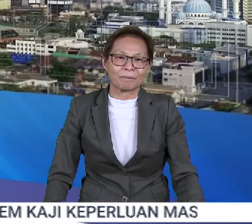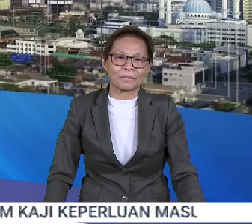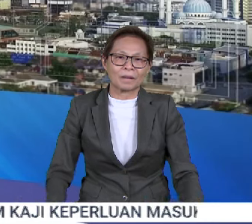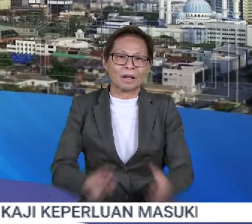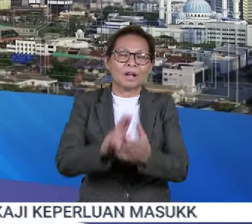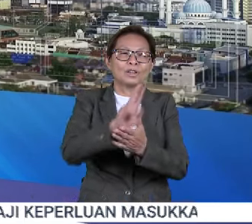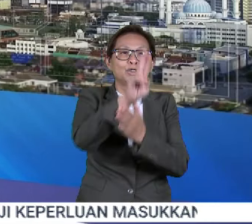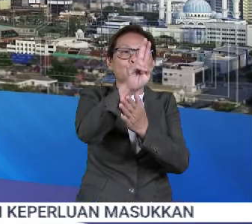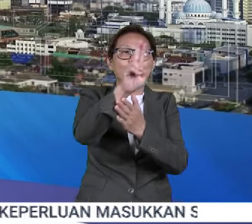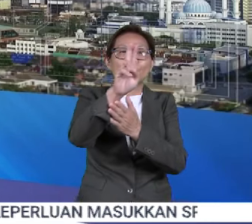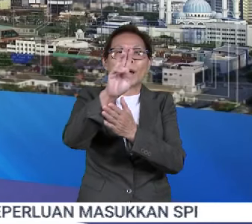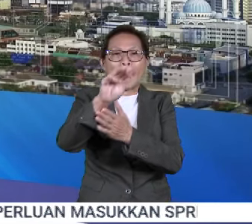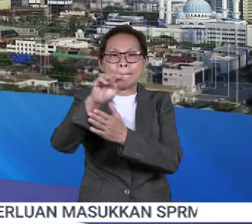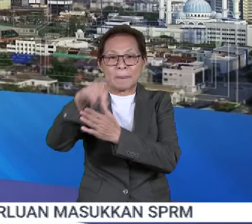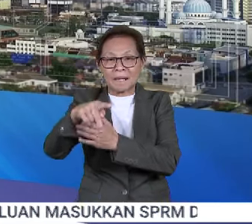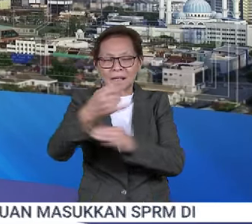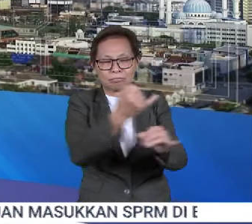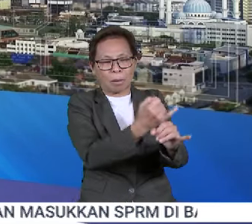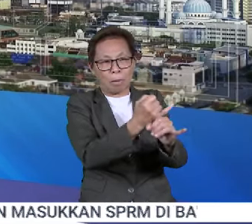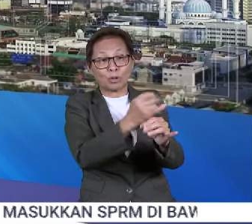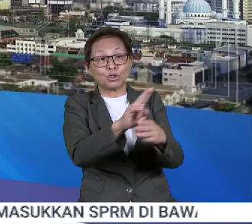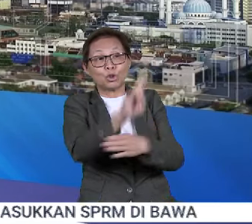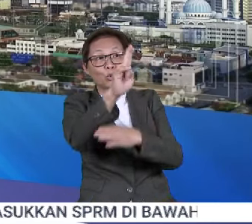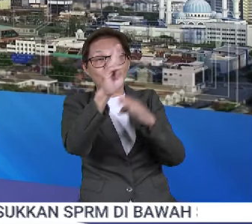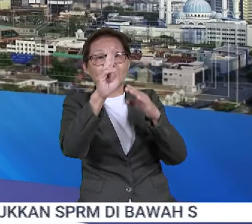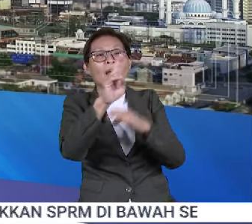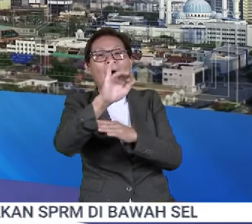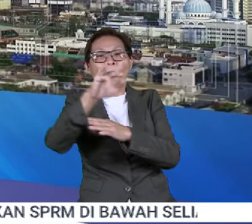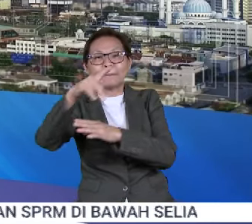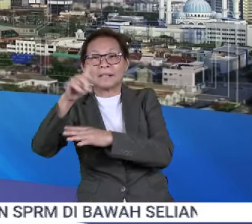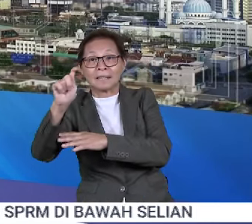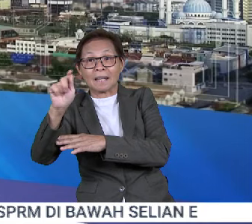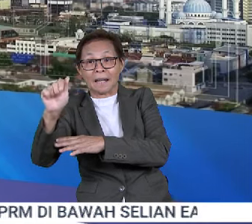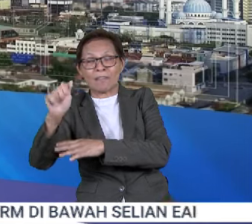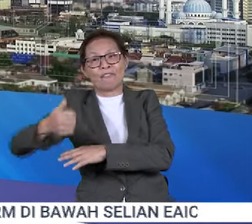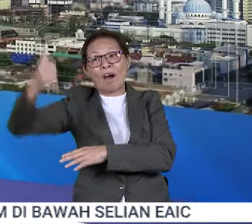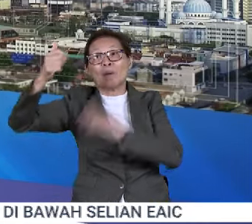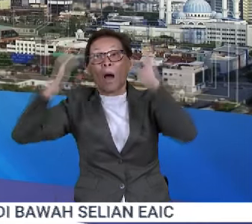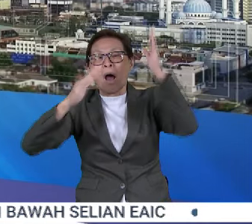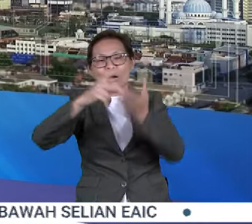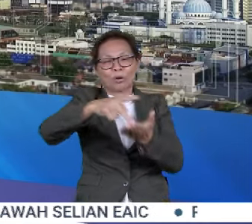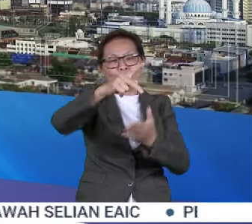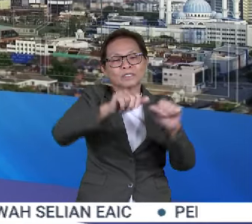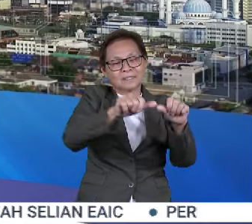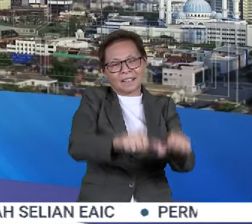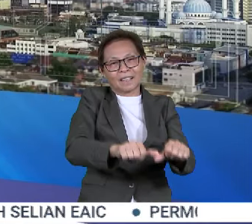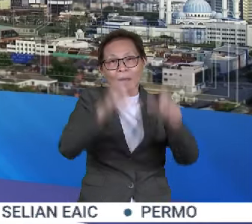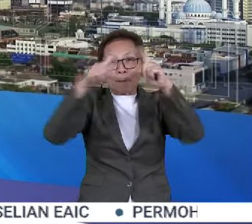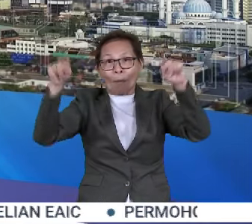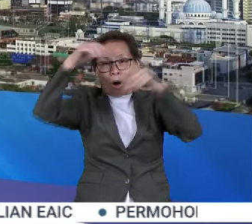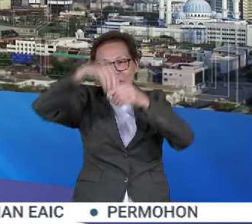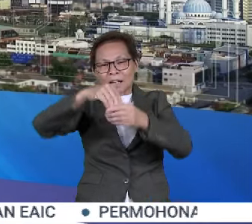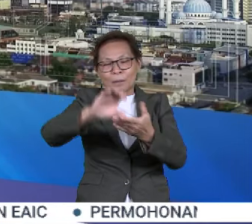Universiti Malaysia Pahang UMP jadi institusi pendidikan tinggi awam IPTA pertama di negara ini yang memiliki kolej kediaman mahasiswa dalam